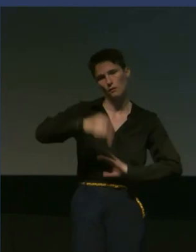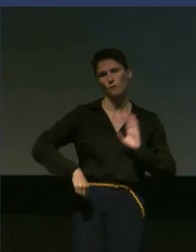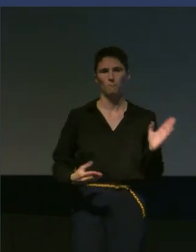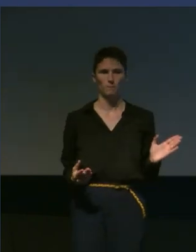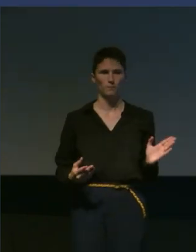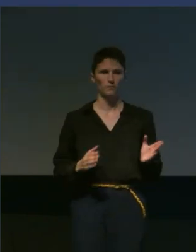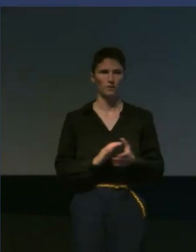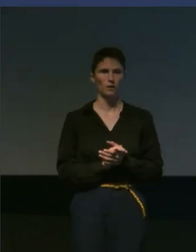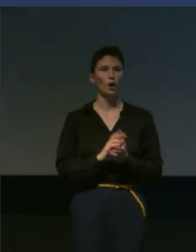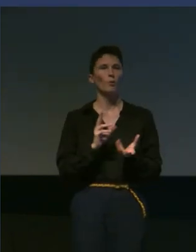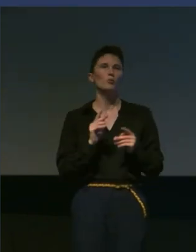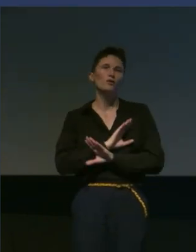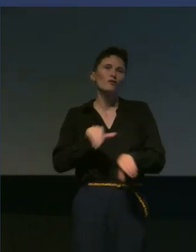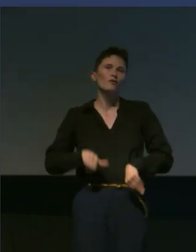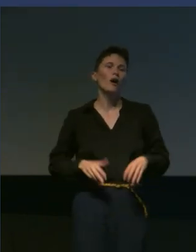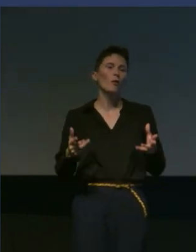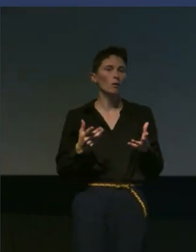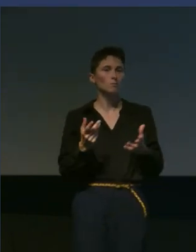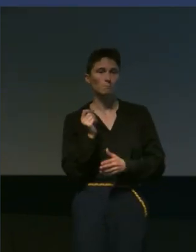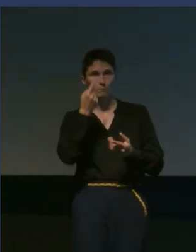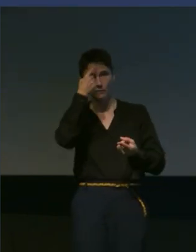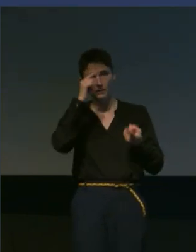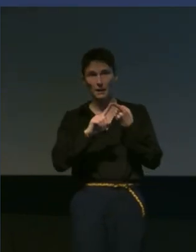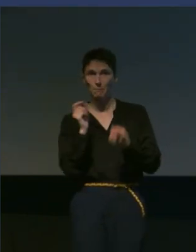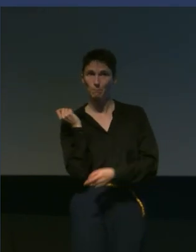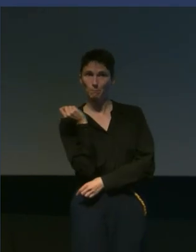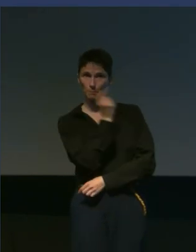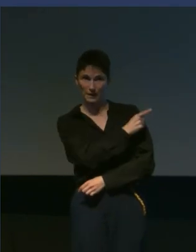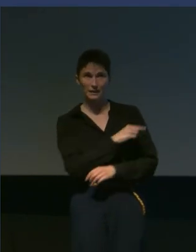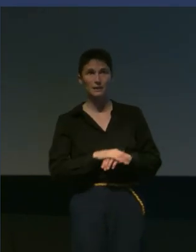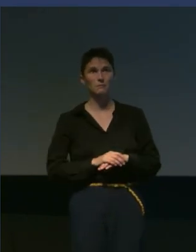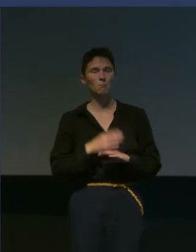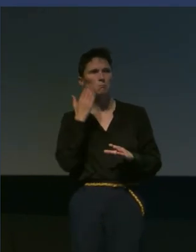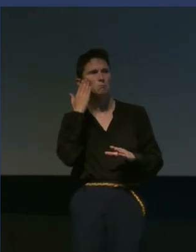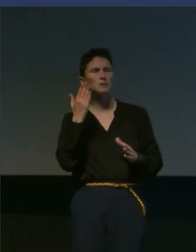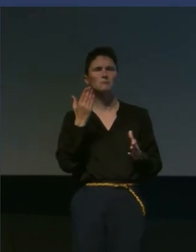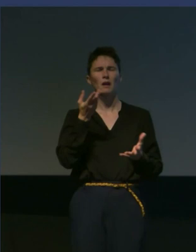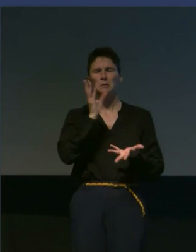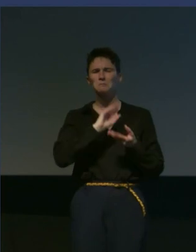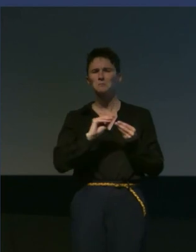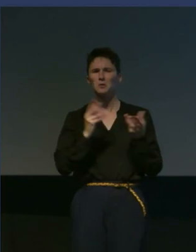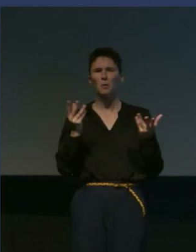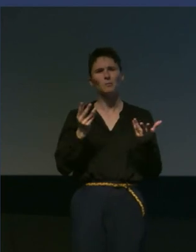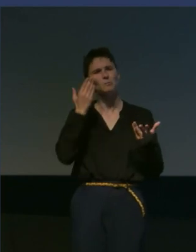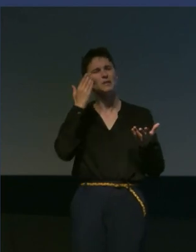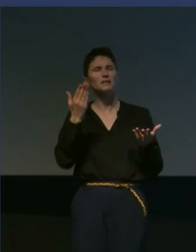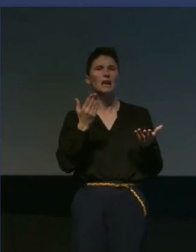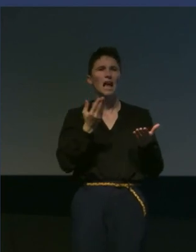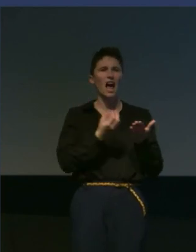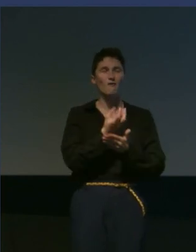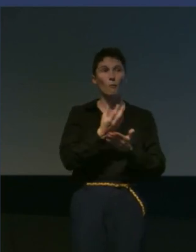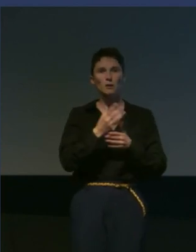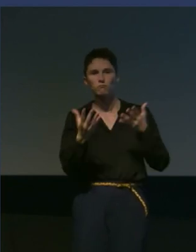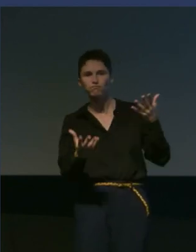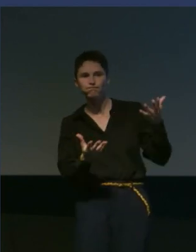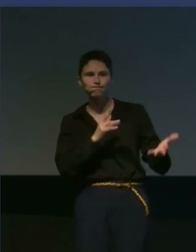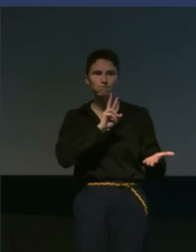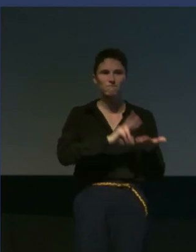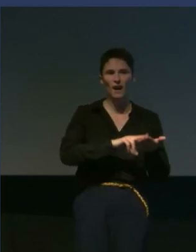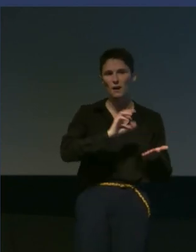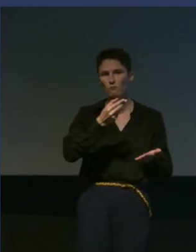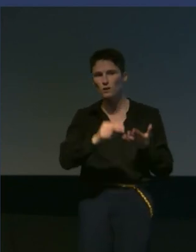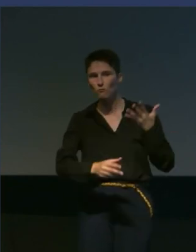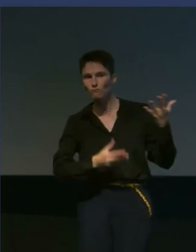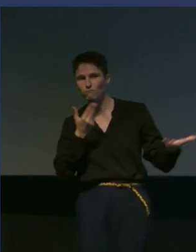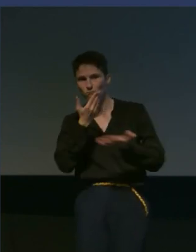Je vais peut-être terminer juste sur ça. C'est que si vous vous demandez en fait si une information n'est pas bonne, si sur un plateau télé, il y a quelqu'un